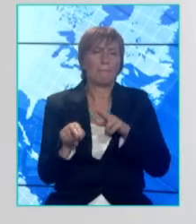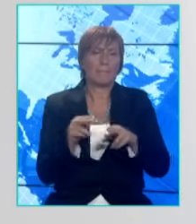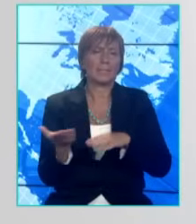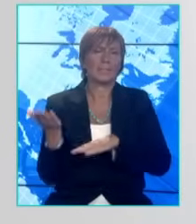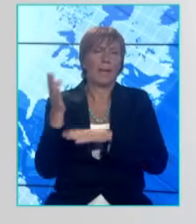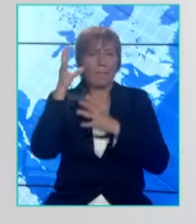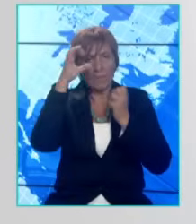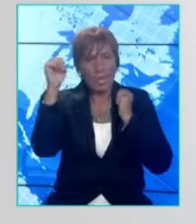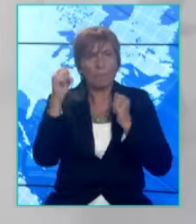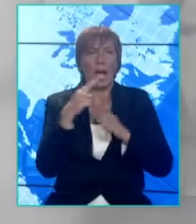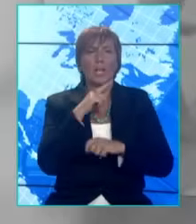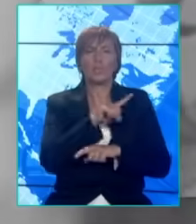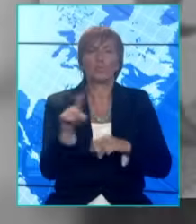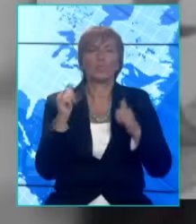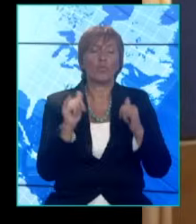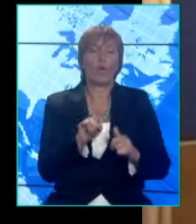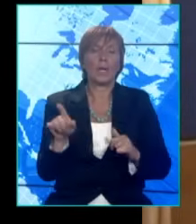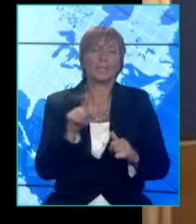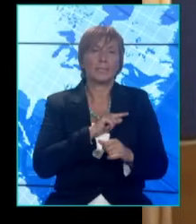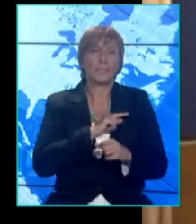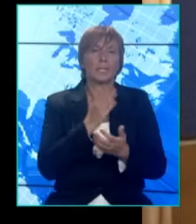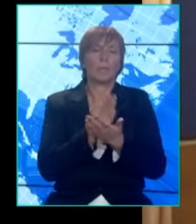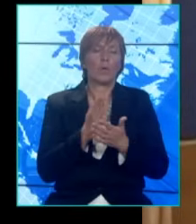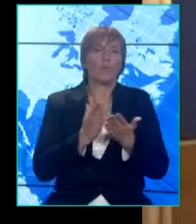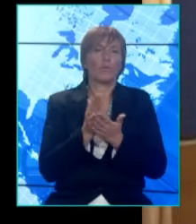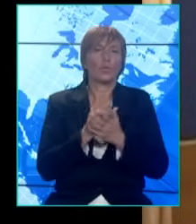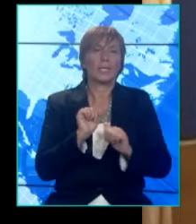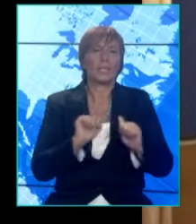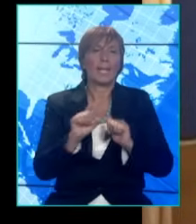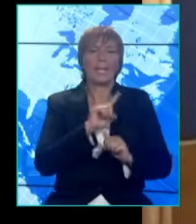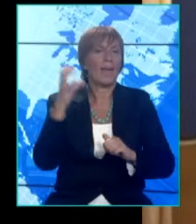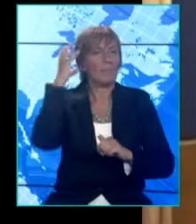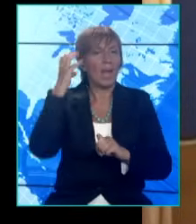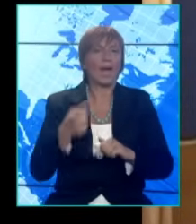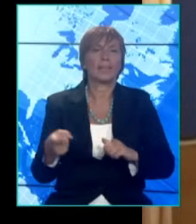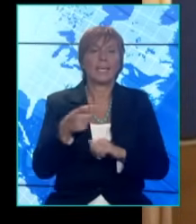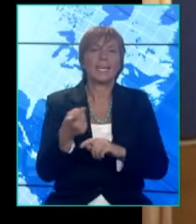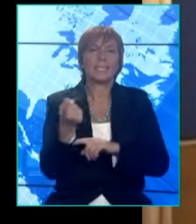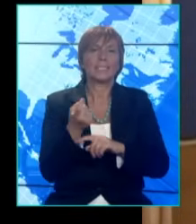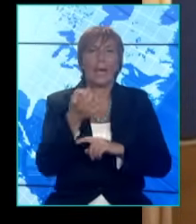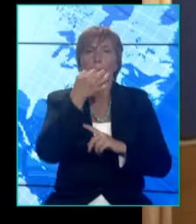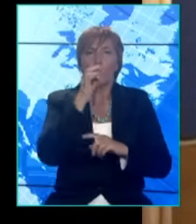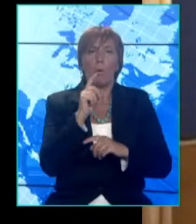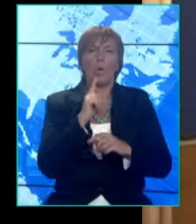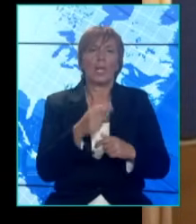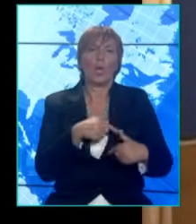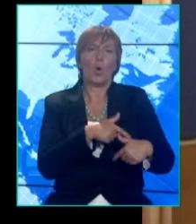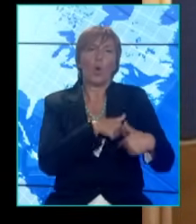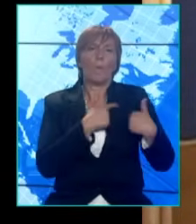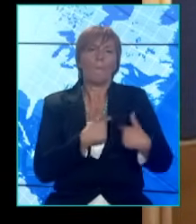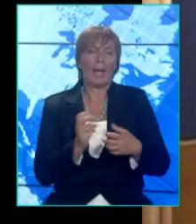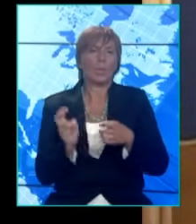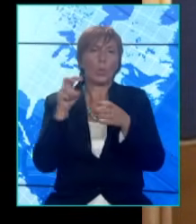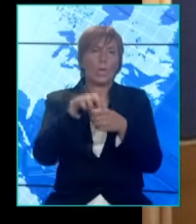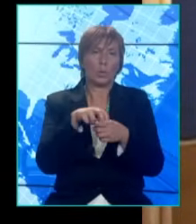ministar, veleposlanik, a do svoje smrti obnašao je funkciju direktora nevladine organizacije Inicijativa za bolju i humaniju